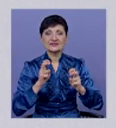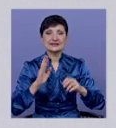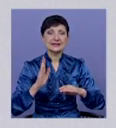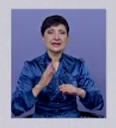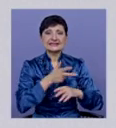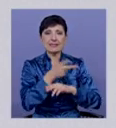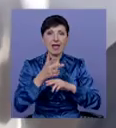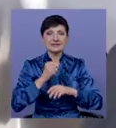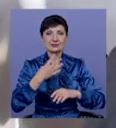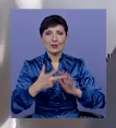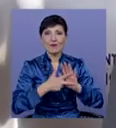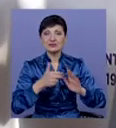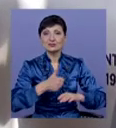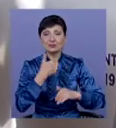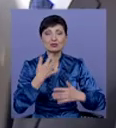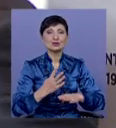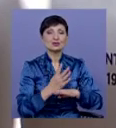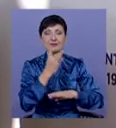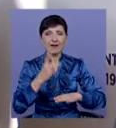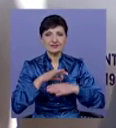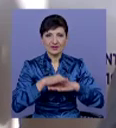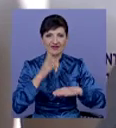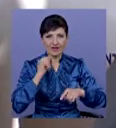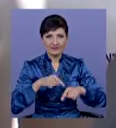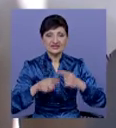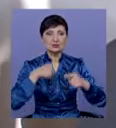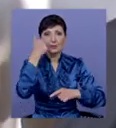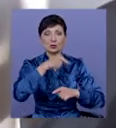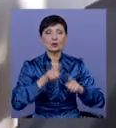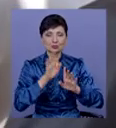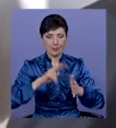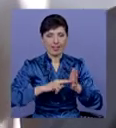48 часов». Мы его уже 4 раза провели в Алматы, в следующем году тоже планируем.